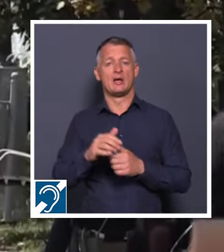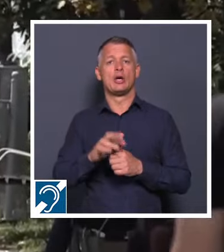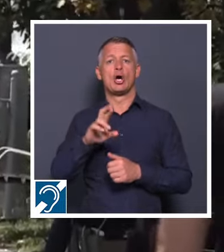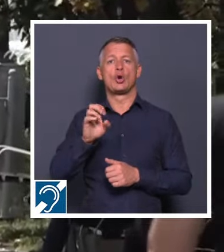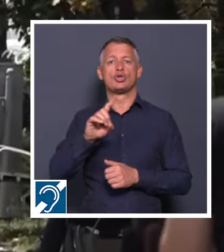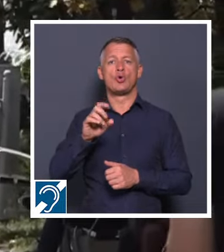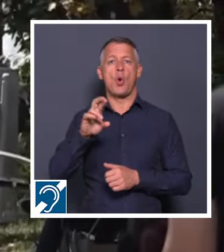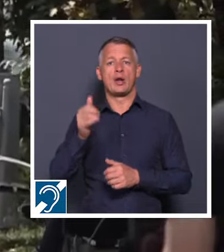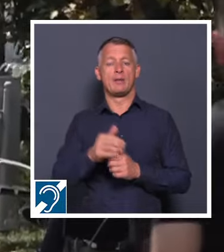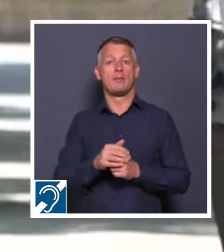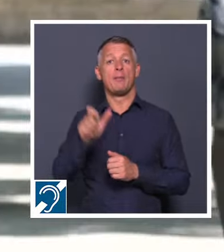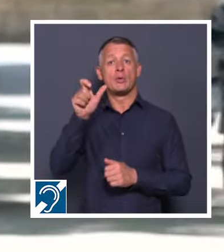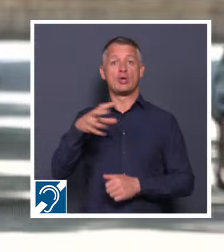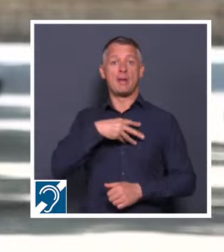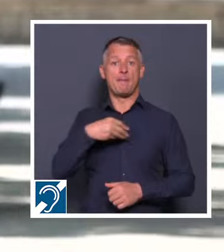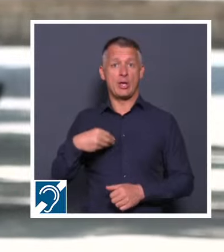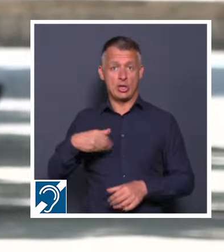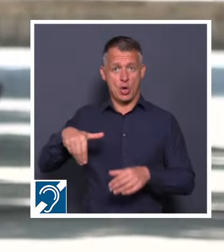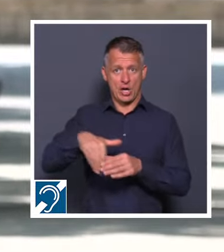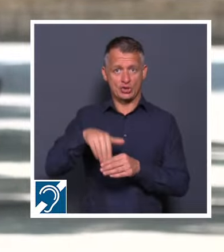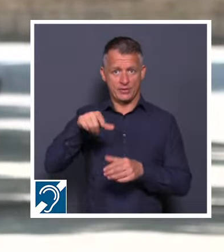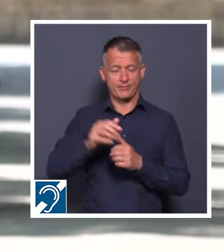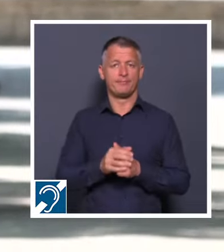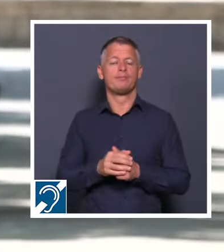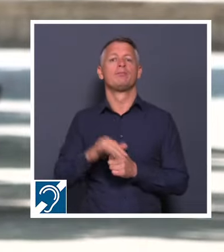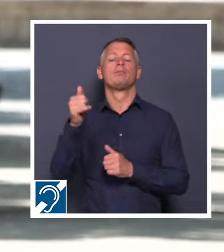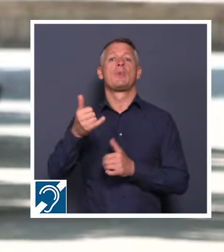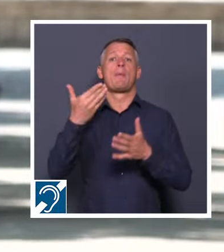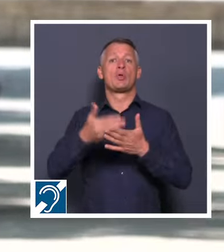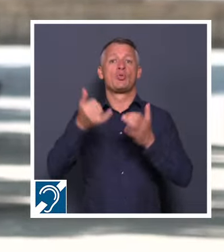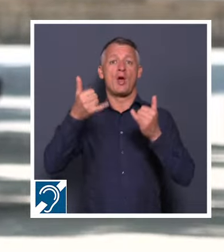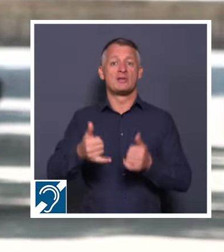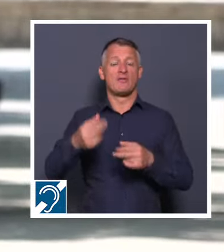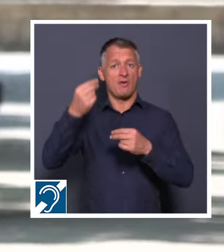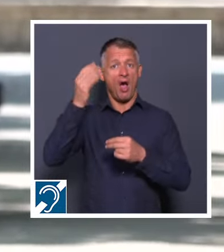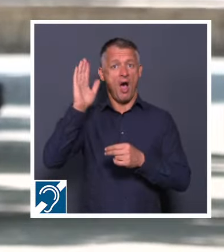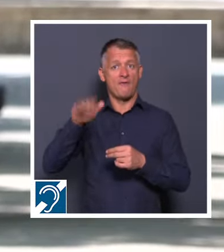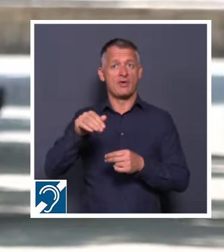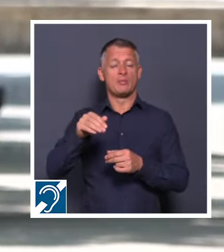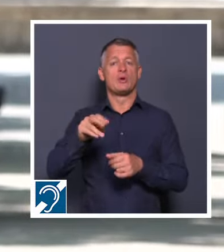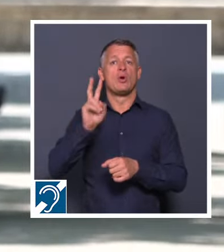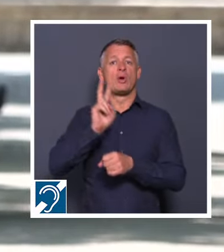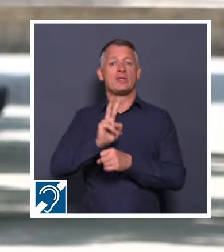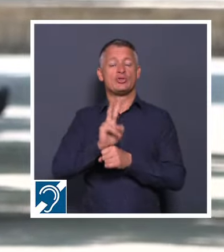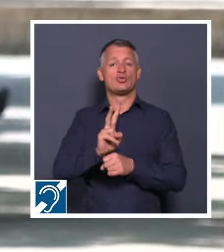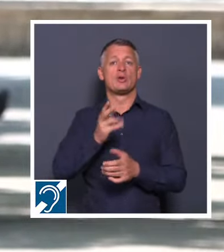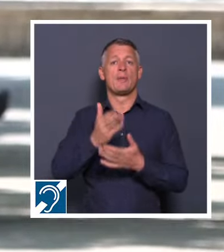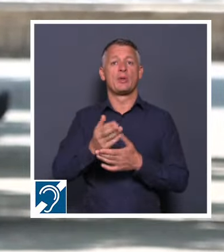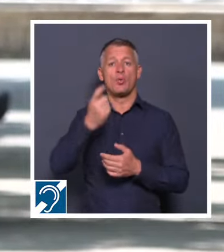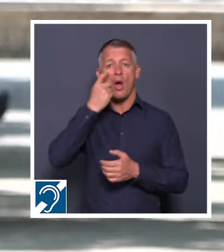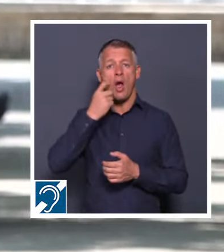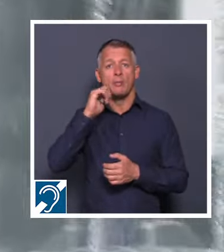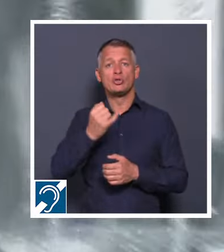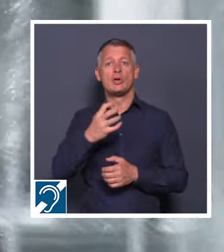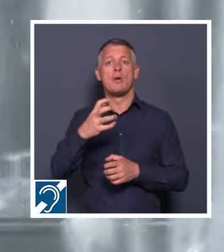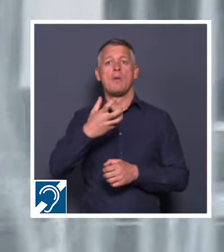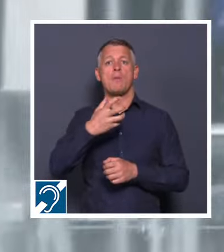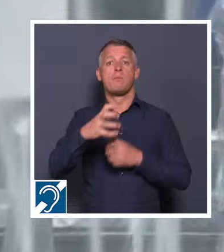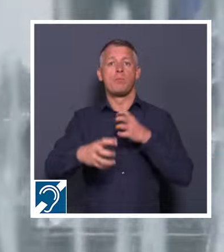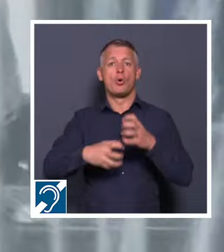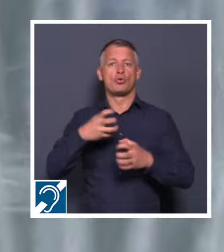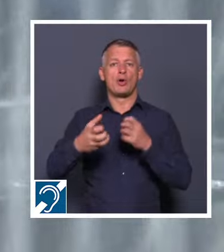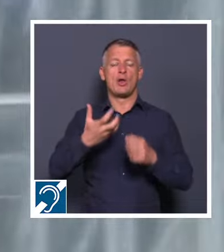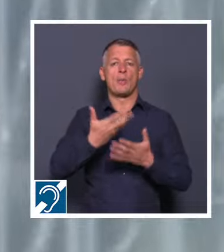Pentru astăzi avem în vigoare o avertizare meteorologică formată dintr-un cod galben și unul portocaliu.